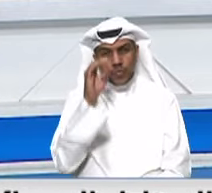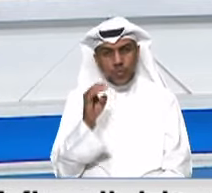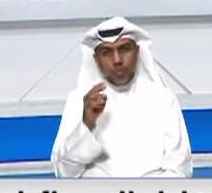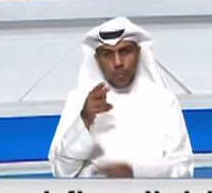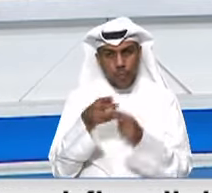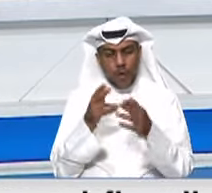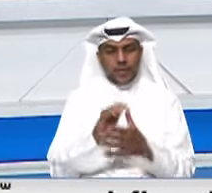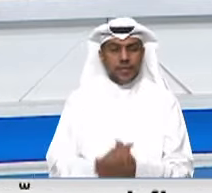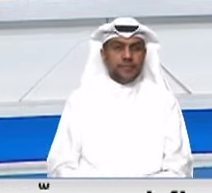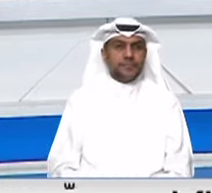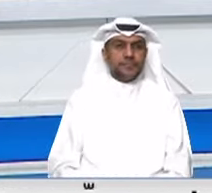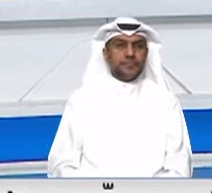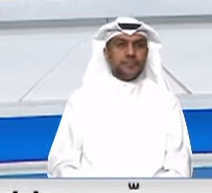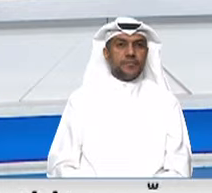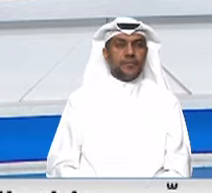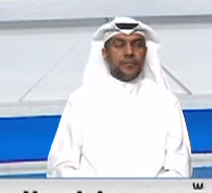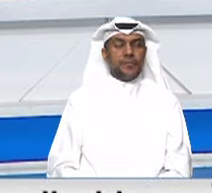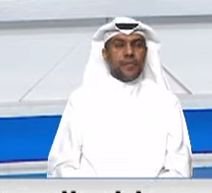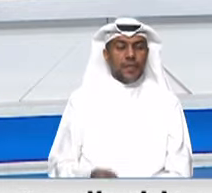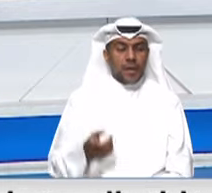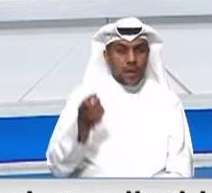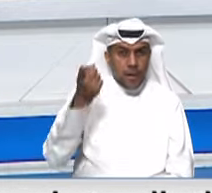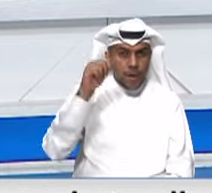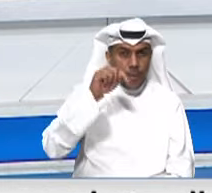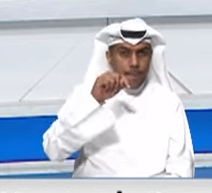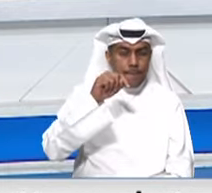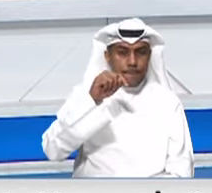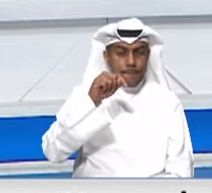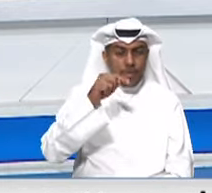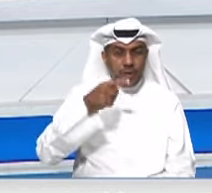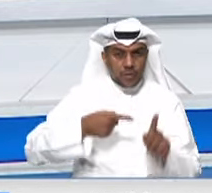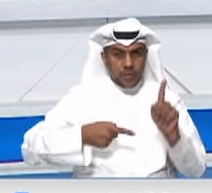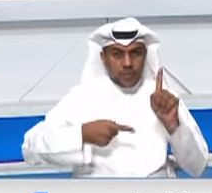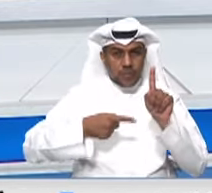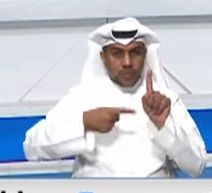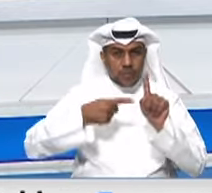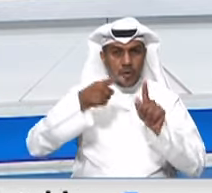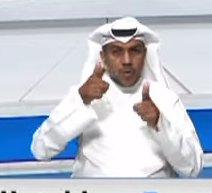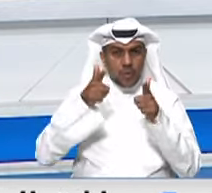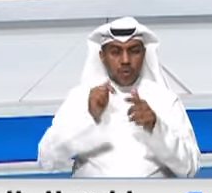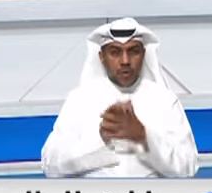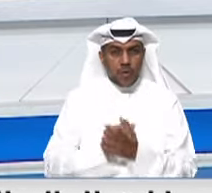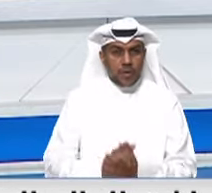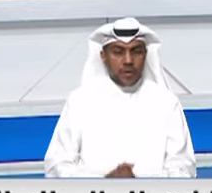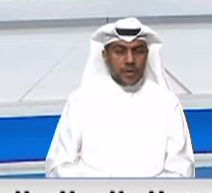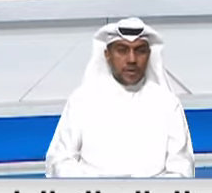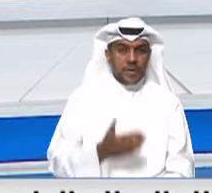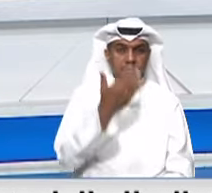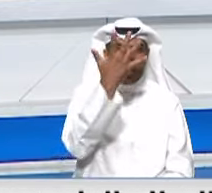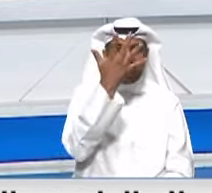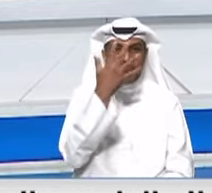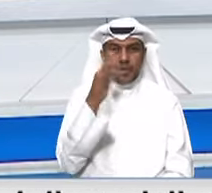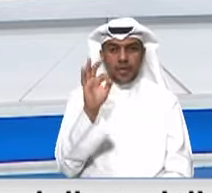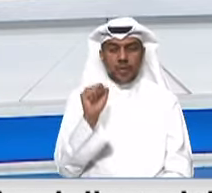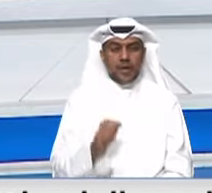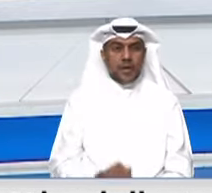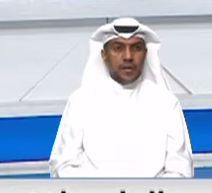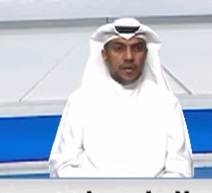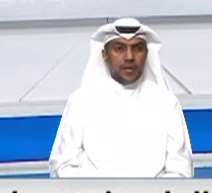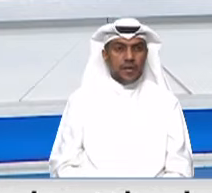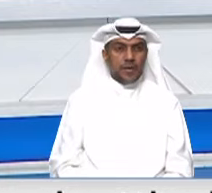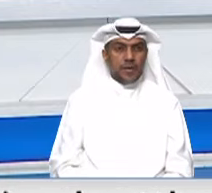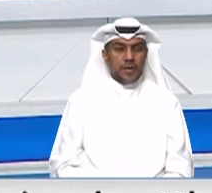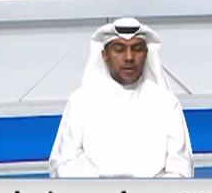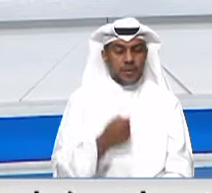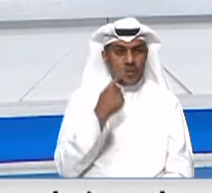البلاد. من بعد منتصف نهار يوم الغد ومع ارتفاع درجات الحرارة قد تصل إلى 35 درجة مئوية، أيضا راح